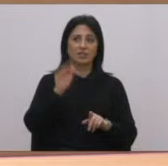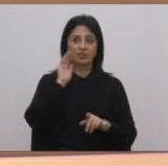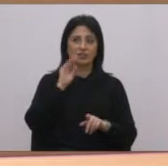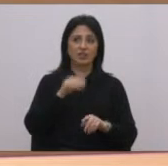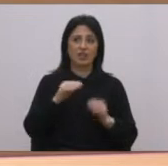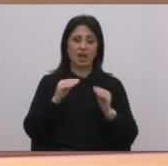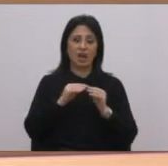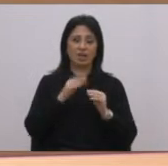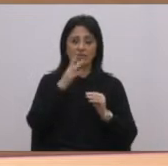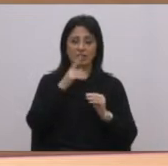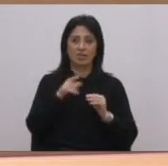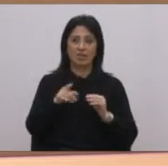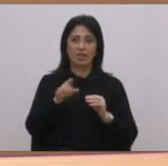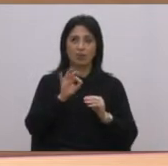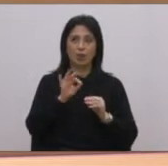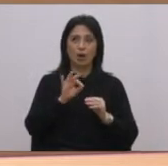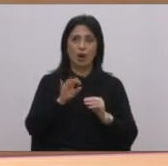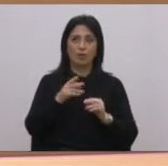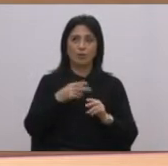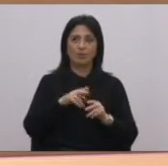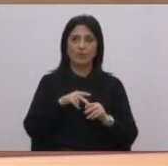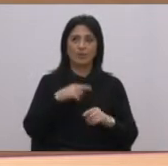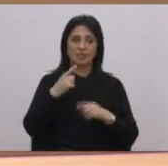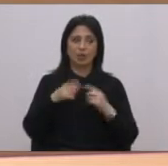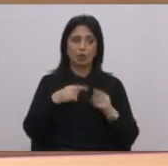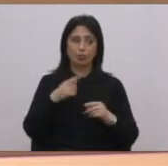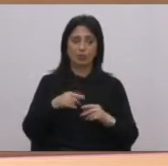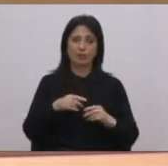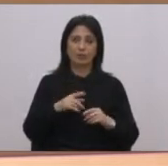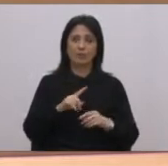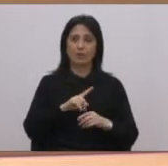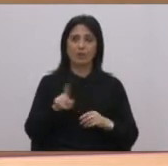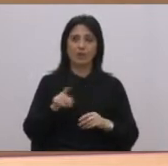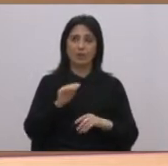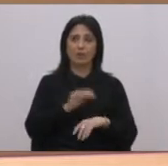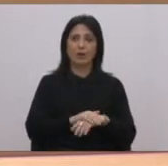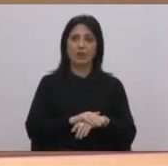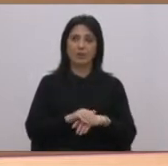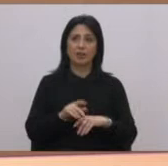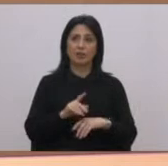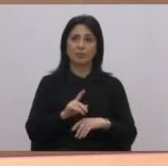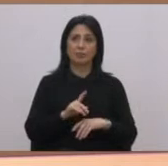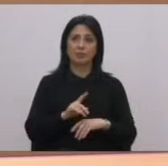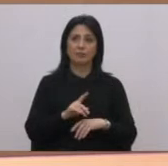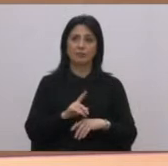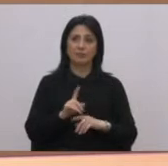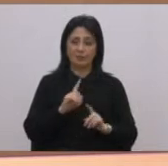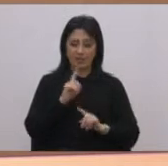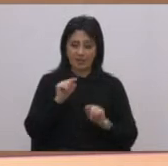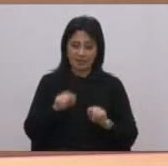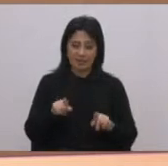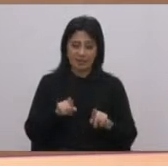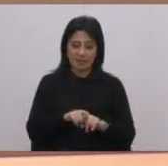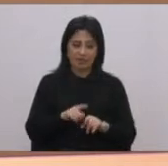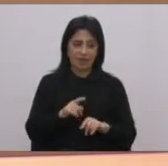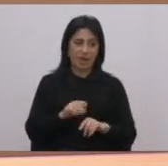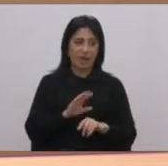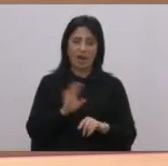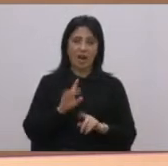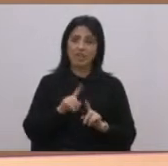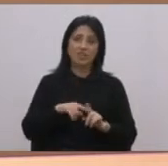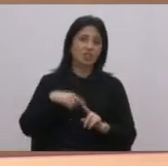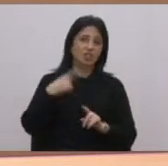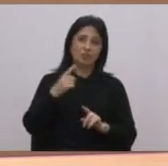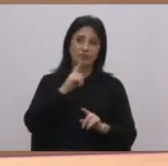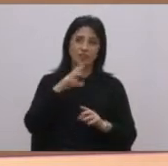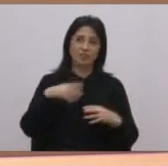10 წელია უკვე ამაზე საუბრობთ, მაგრამ ფაქტია, რომ წელსაც და არც შემდეგ